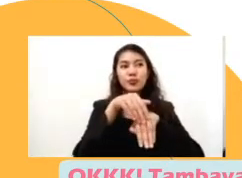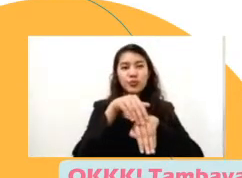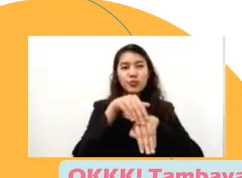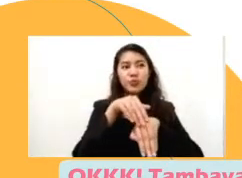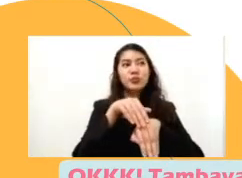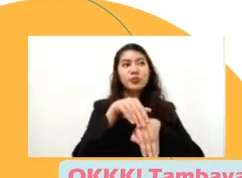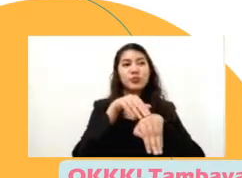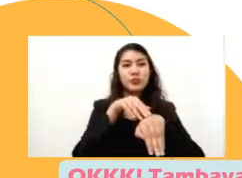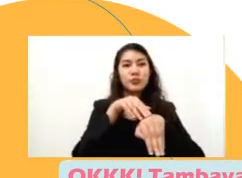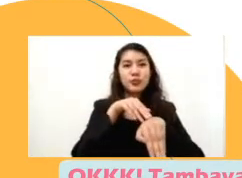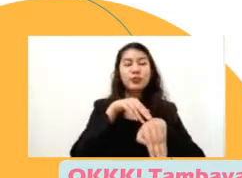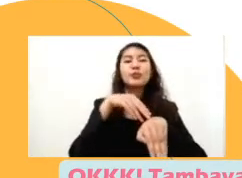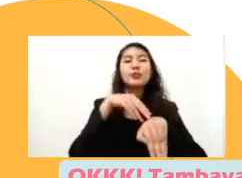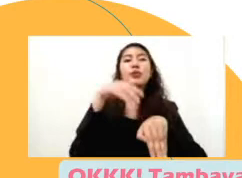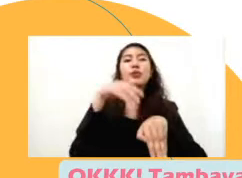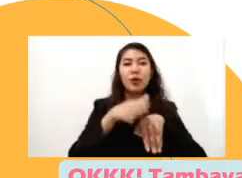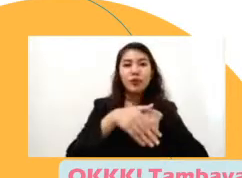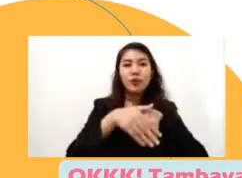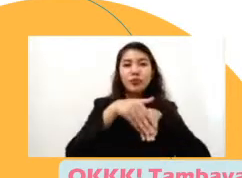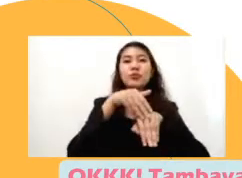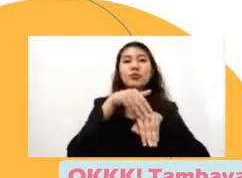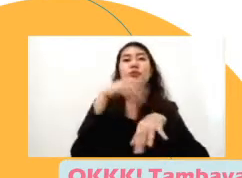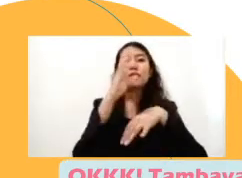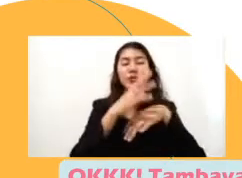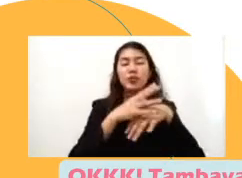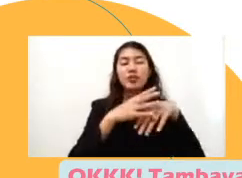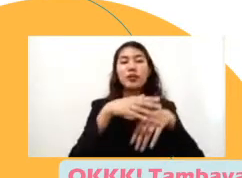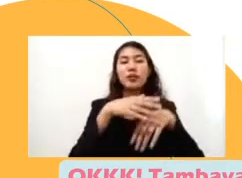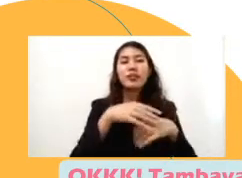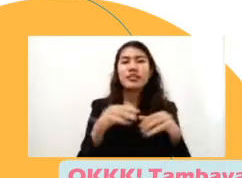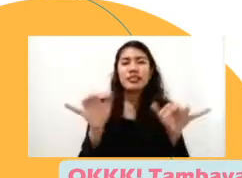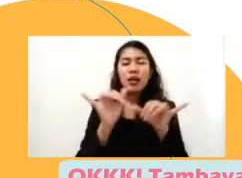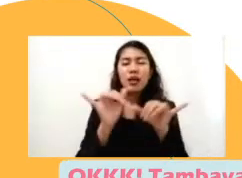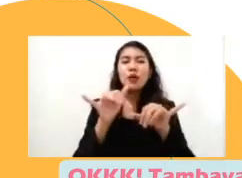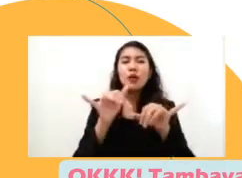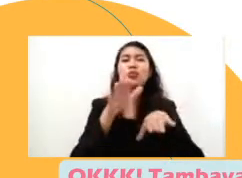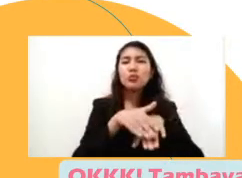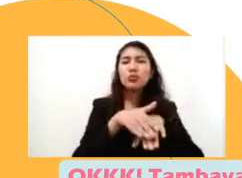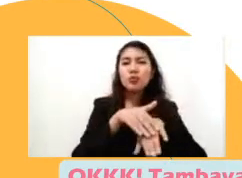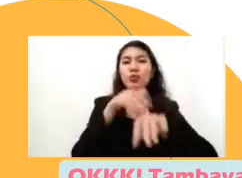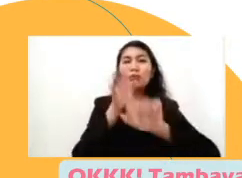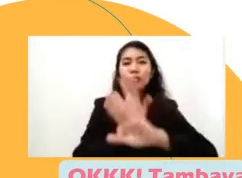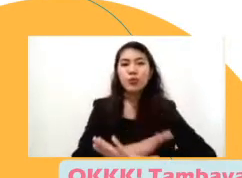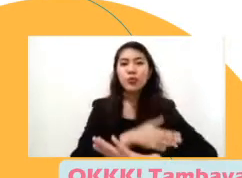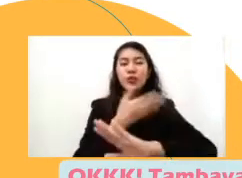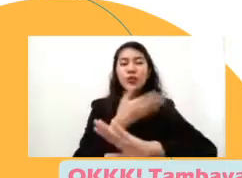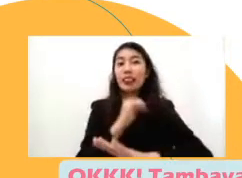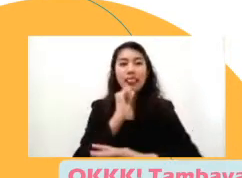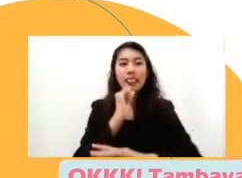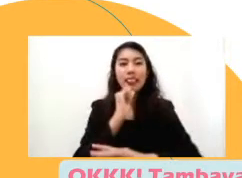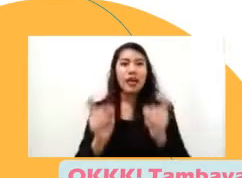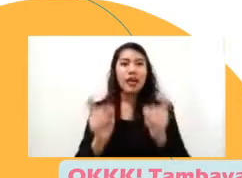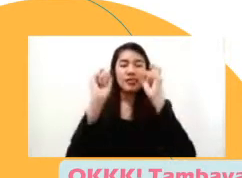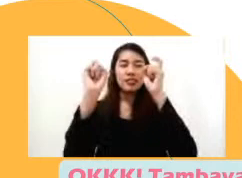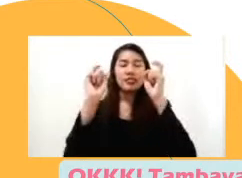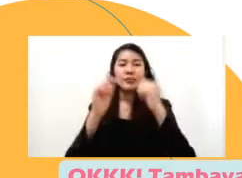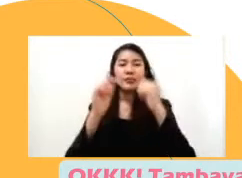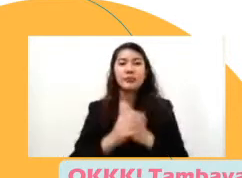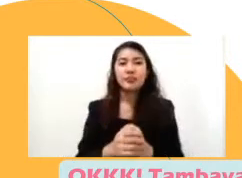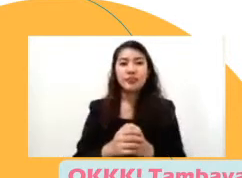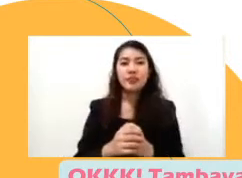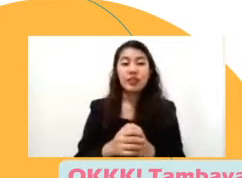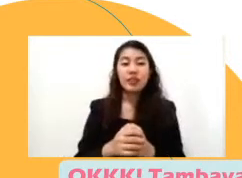and sabi nga sa music, eh, lyrical. Yeah? So, dun pa lang sa hagod nung melody na